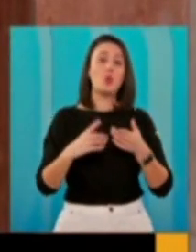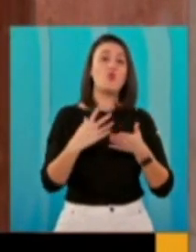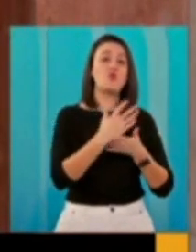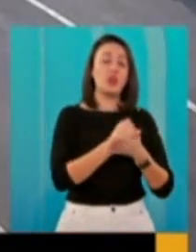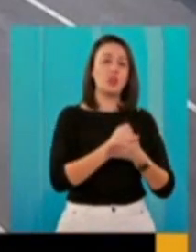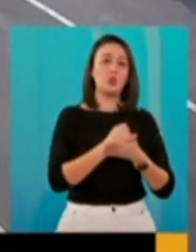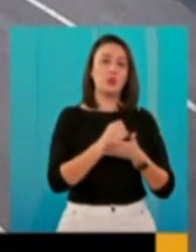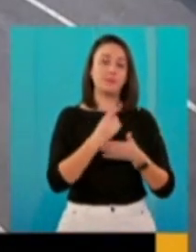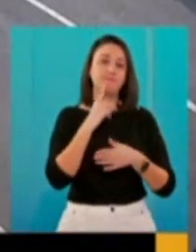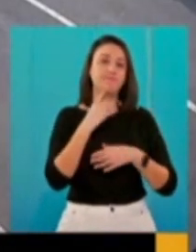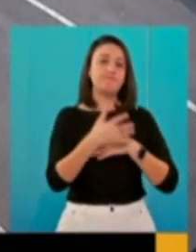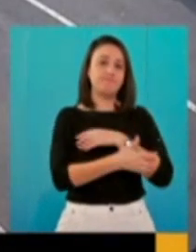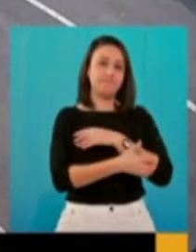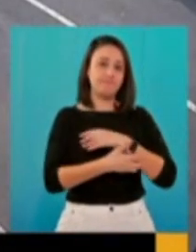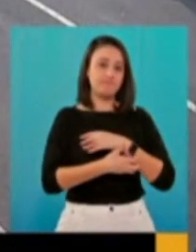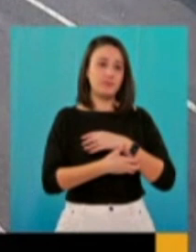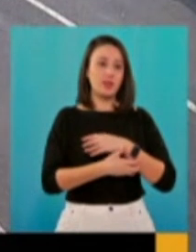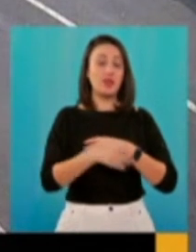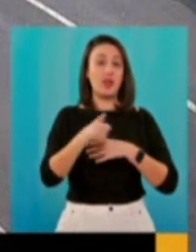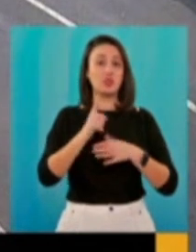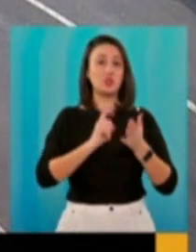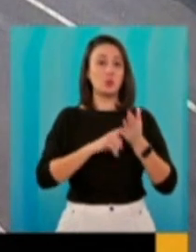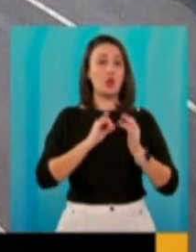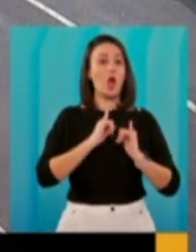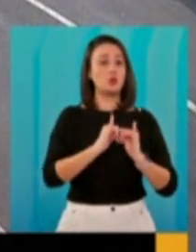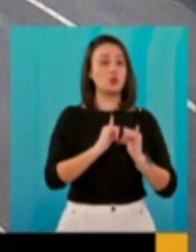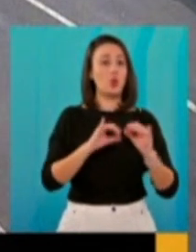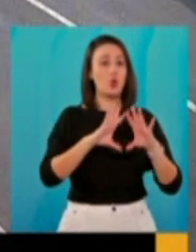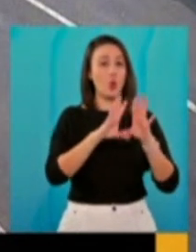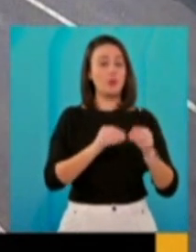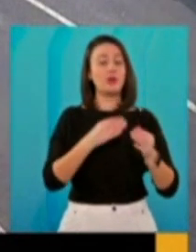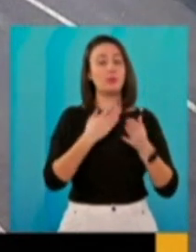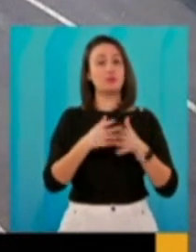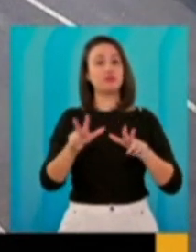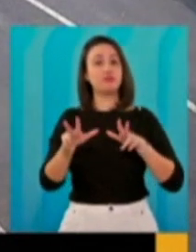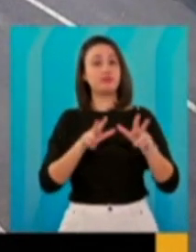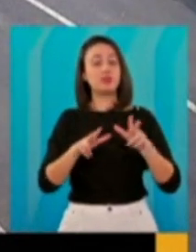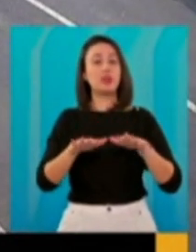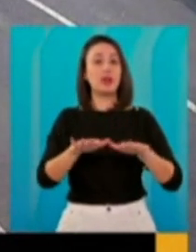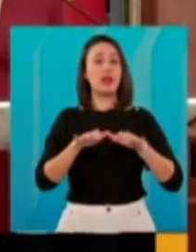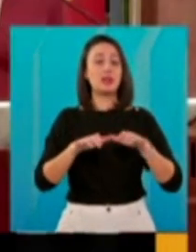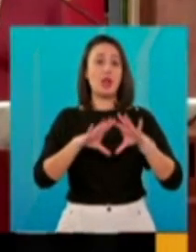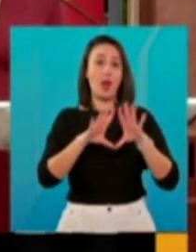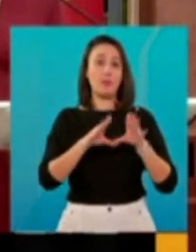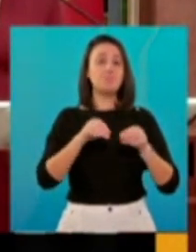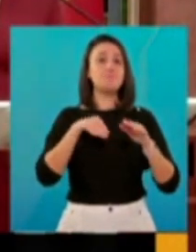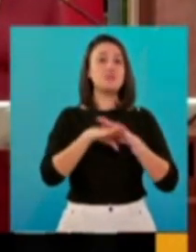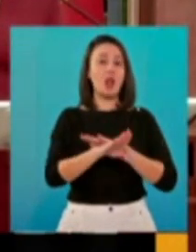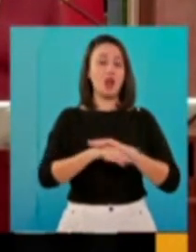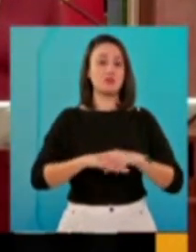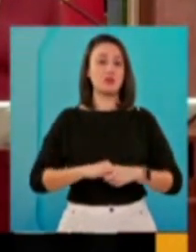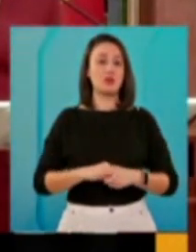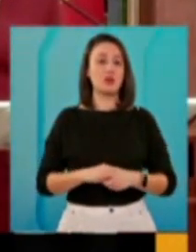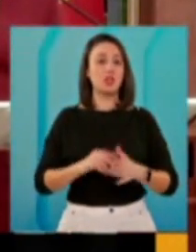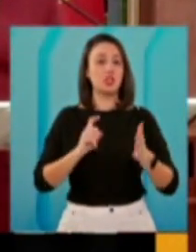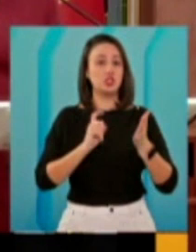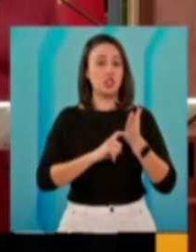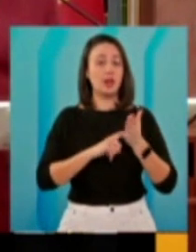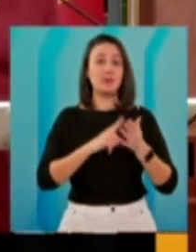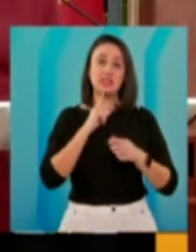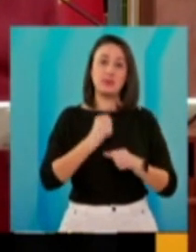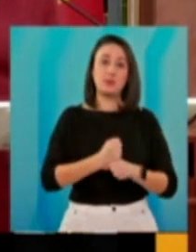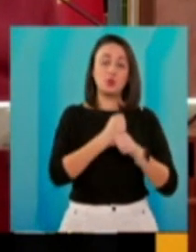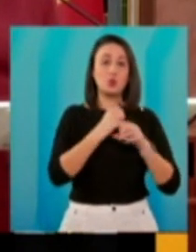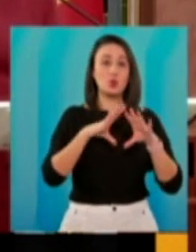venituri modeste. Maia Sandu a cerut ajutorul României în gestionarea crizei migranților ucraineni. Solicităm, de asemenea,